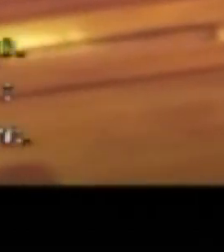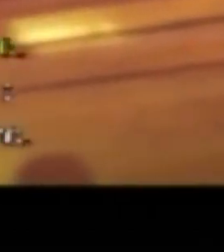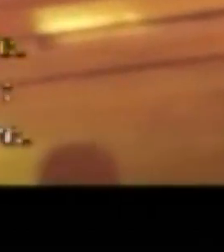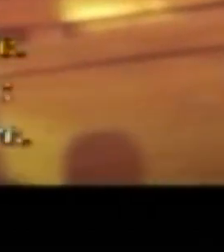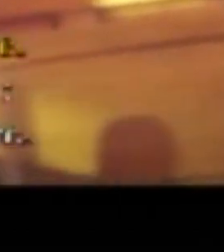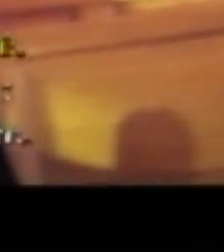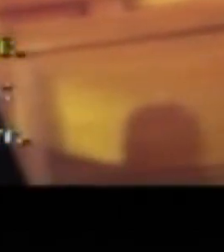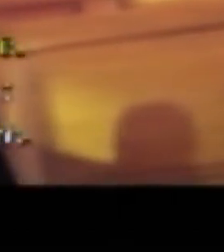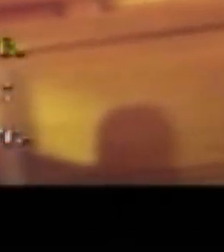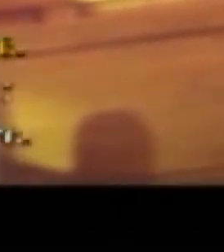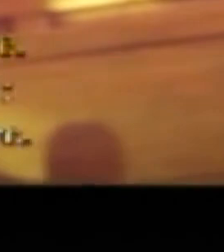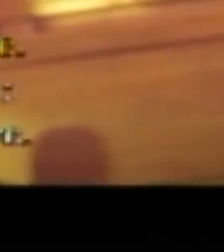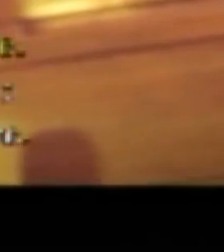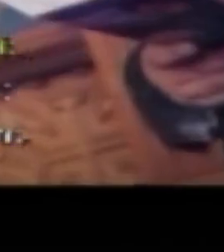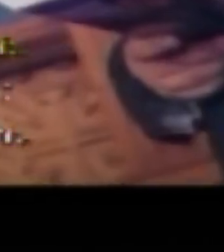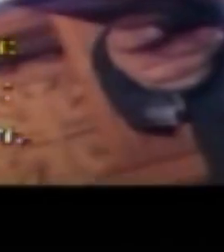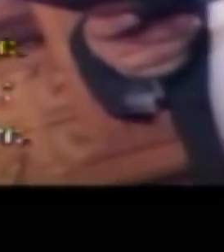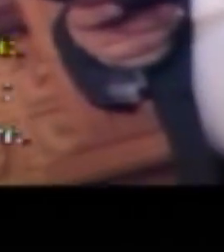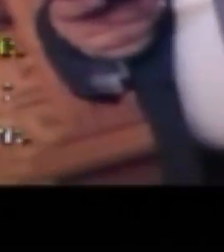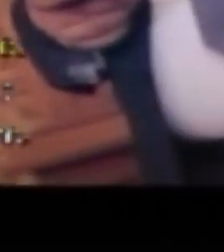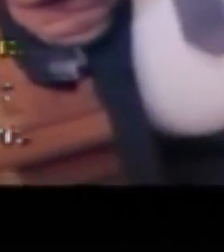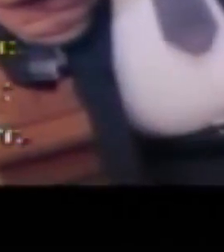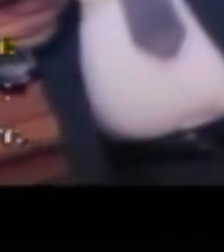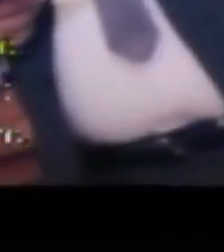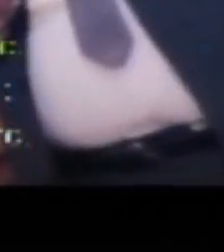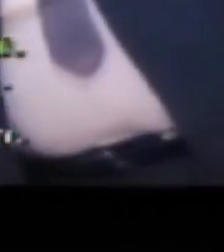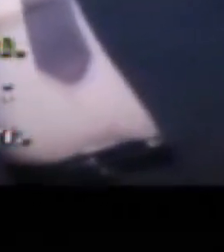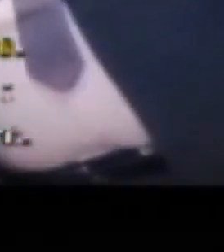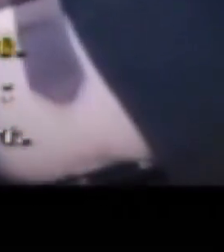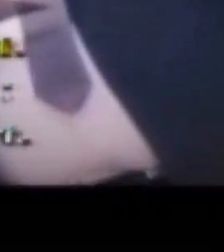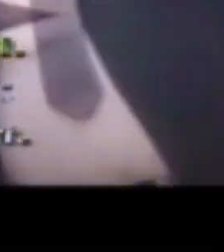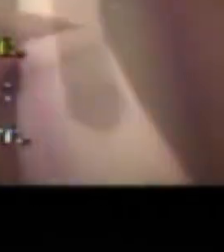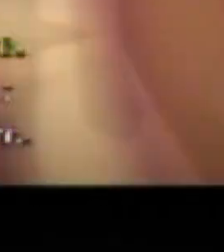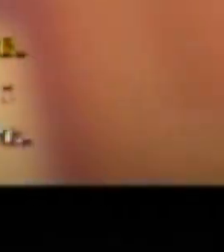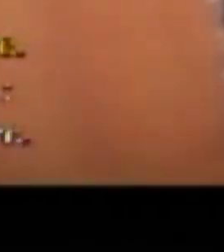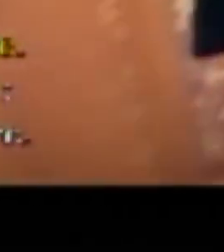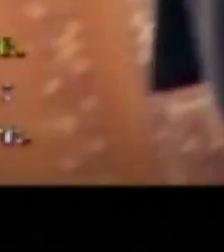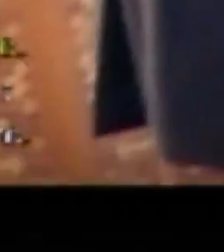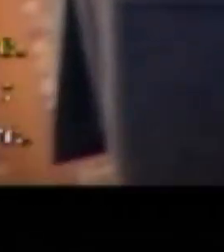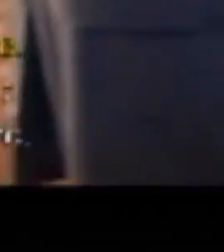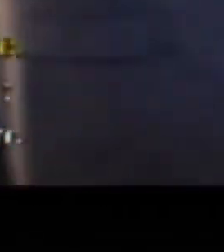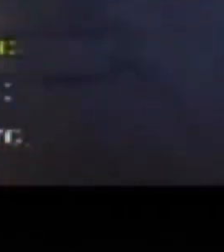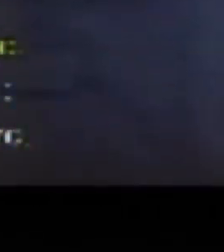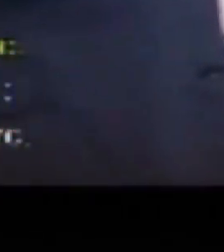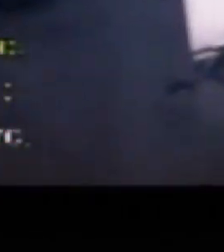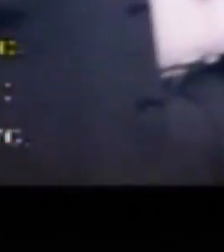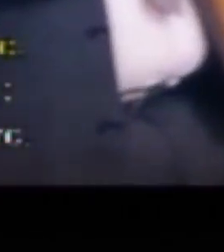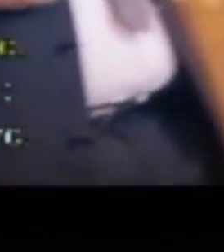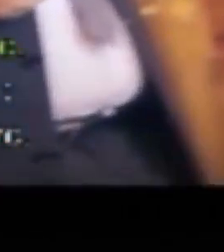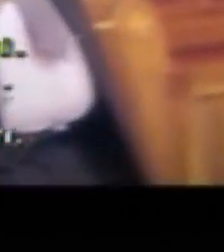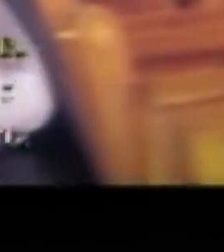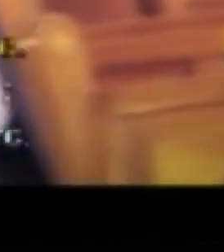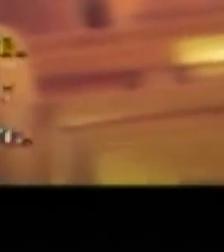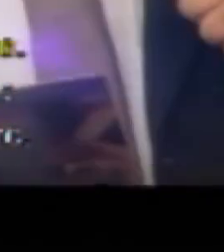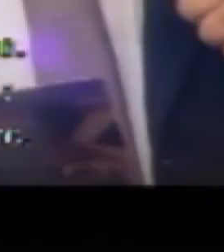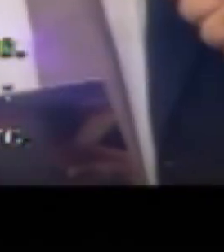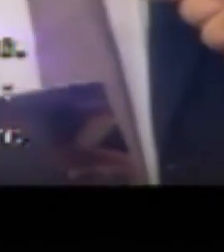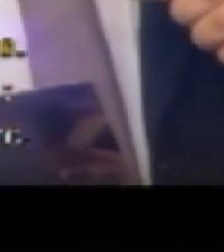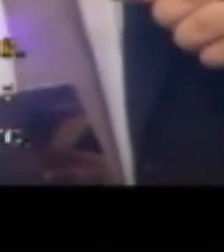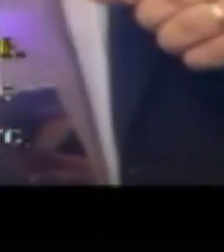شطف انج ايسوس شطف اي ان